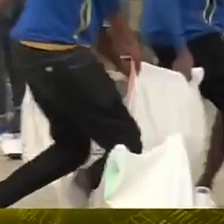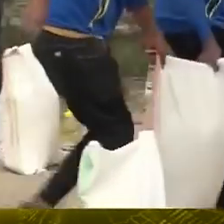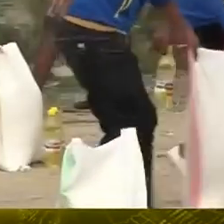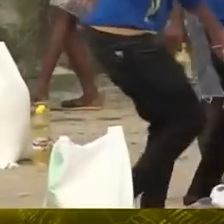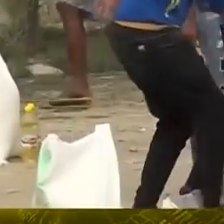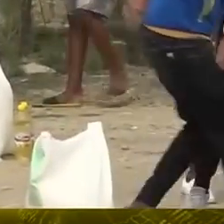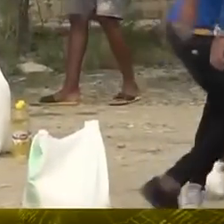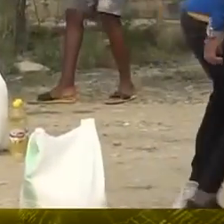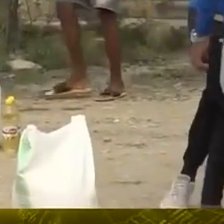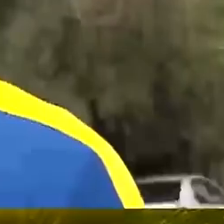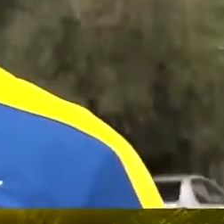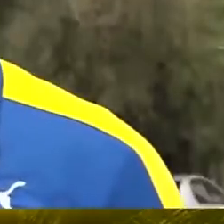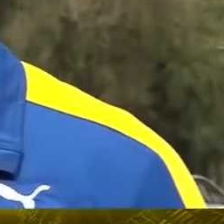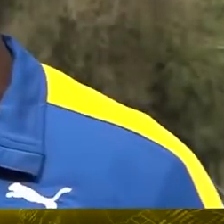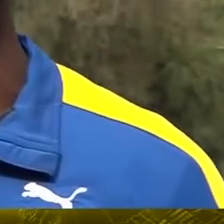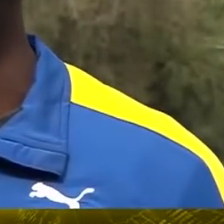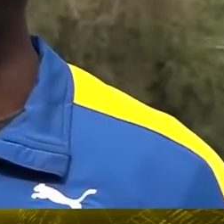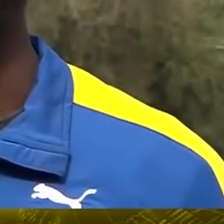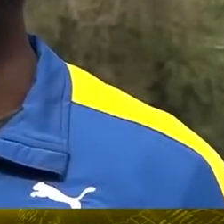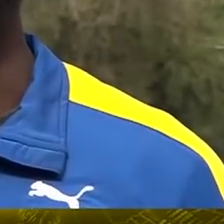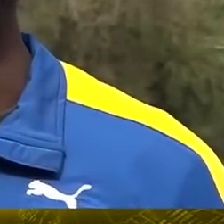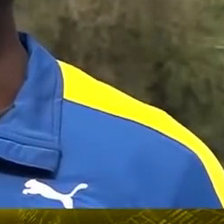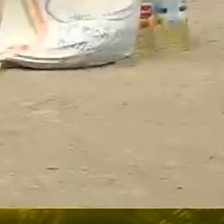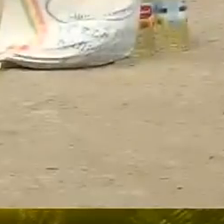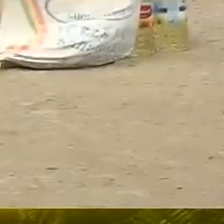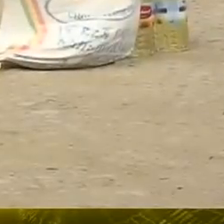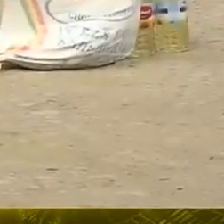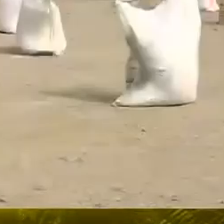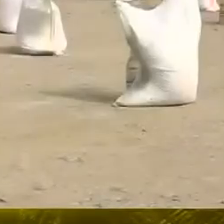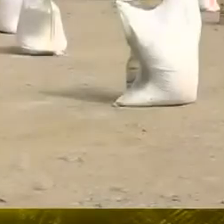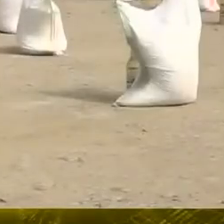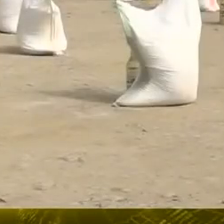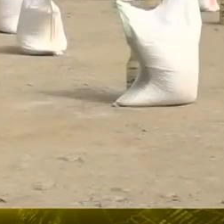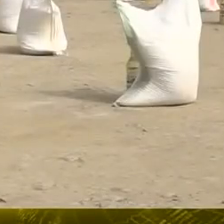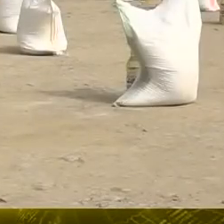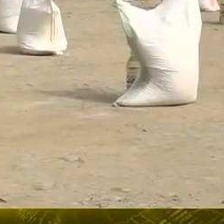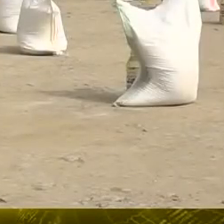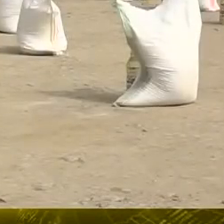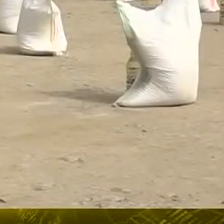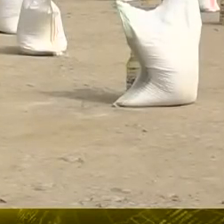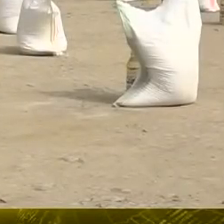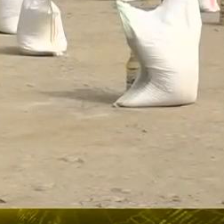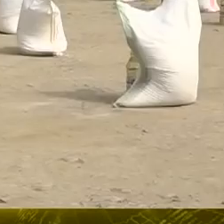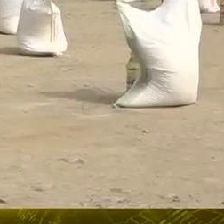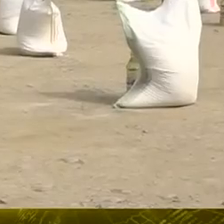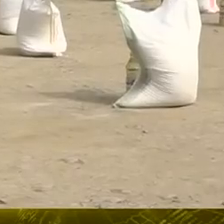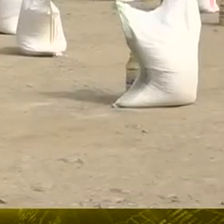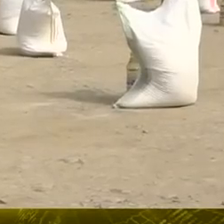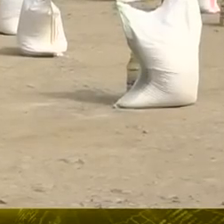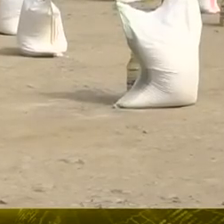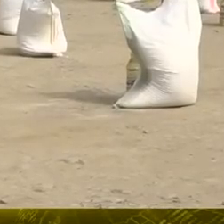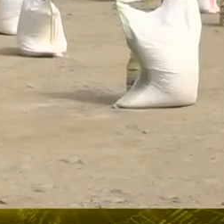تاكينا بزغبرنا نستشغر سوات نشتن حاجز لا غبرنا هنا ياو زي حاجز زرك اتصالي لنا انا حسب